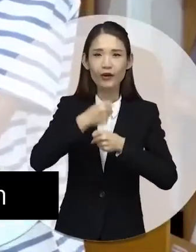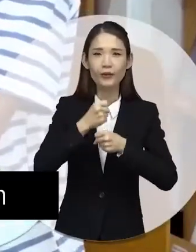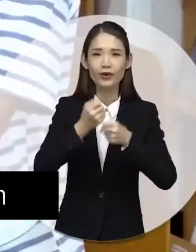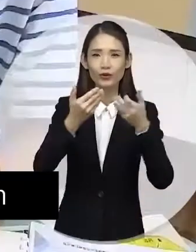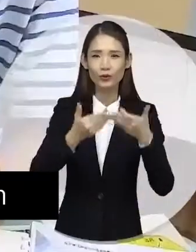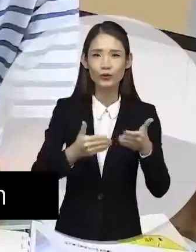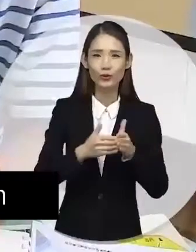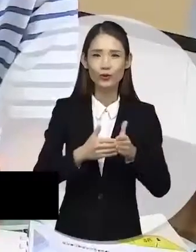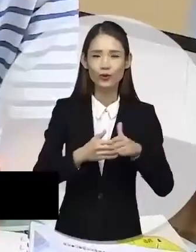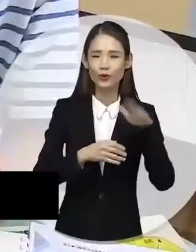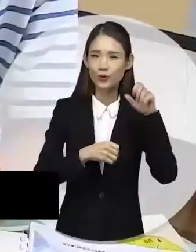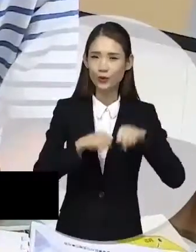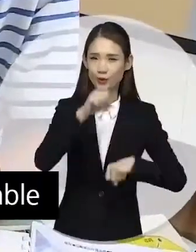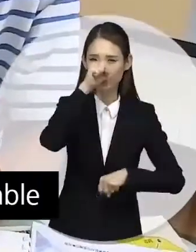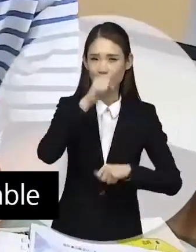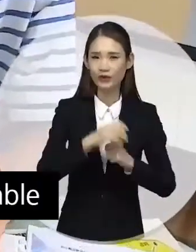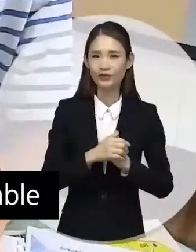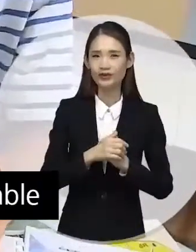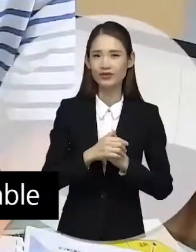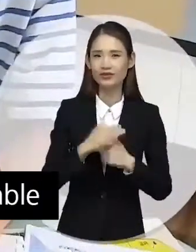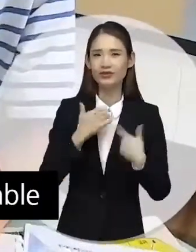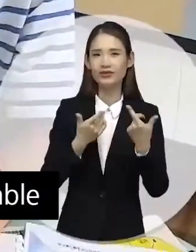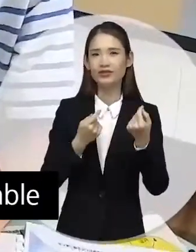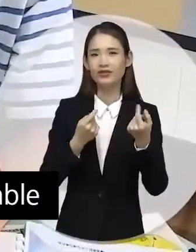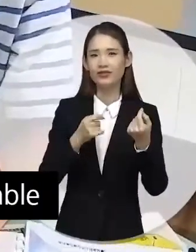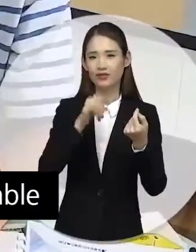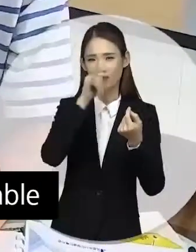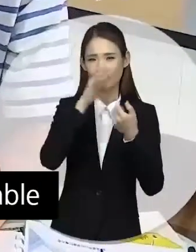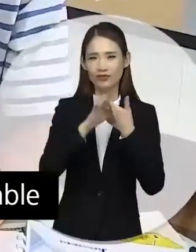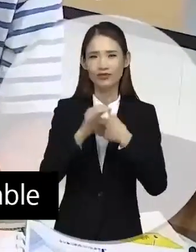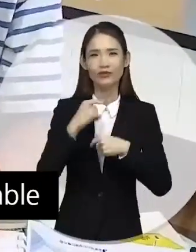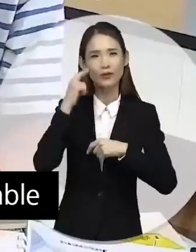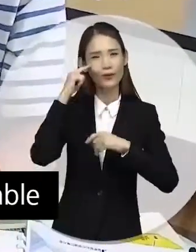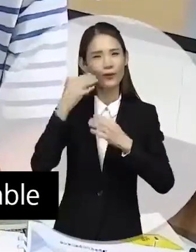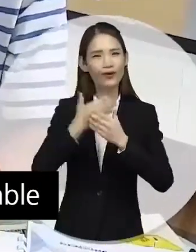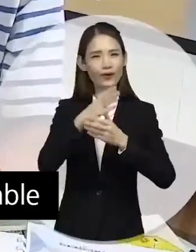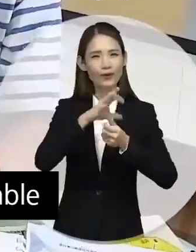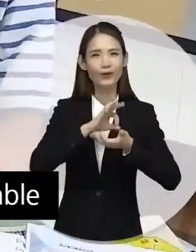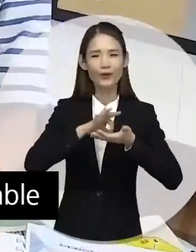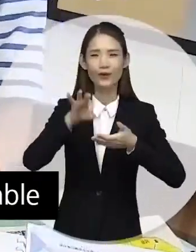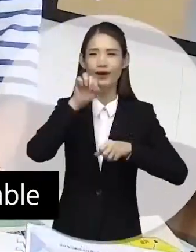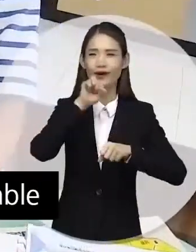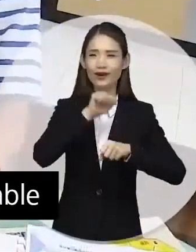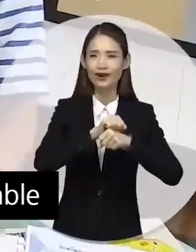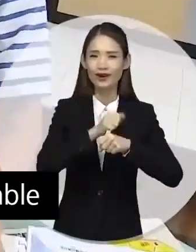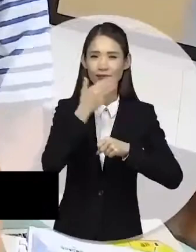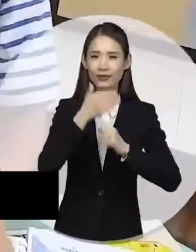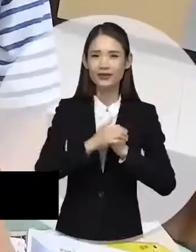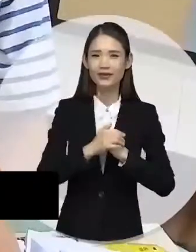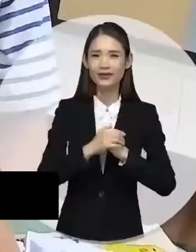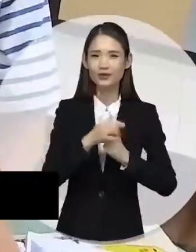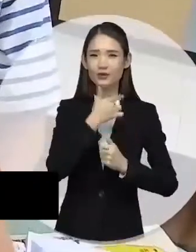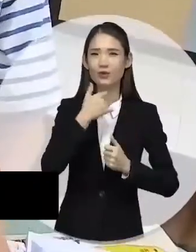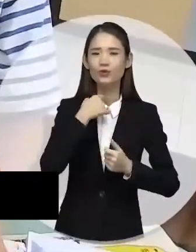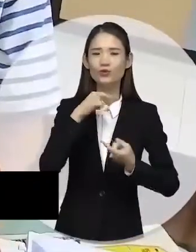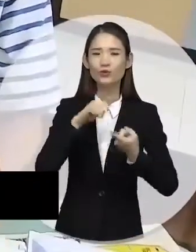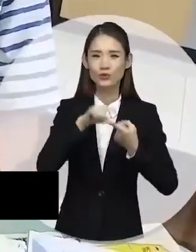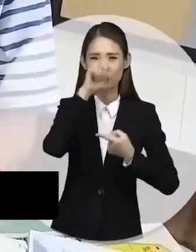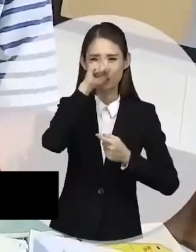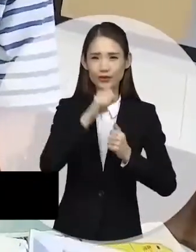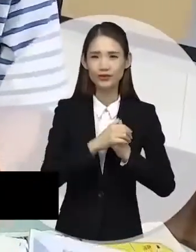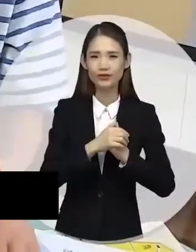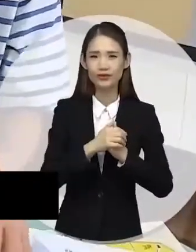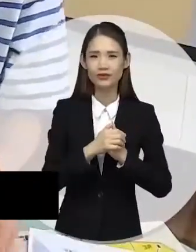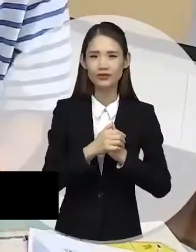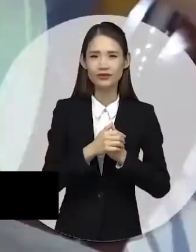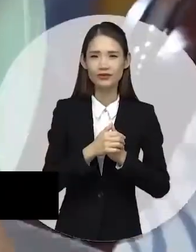있나 보다. 좋다. 이거 아까 이런 거 있었으면은 나는 이거 완전 잘 활용했을 텐데. 너무 좋다. 요새 이런 거 있다는 거